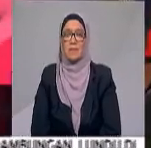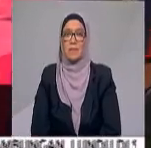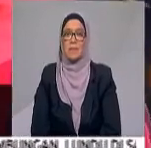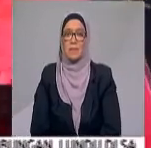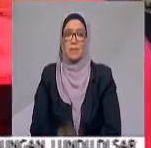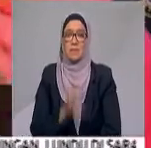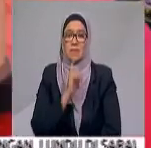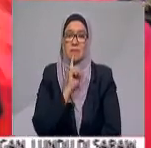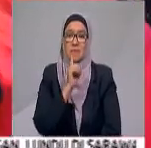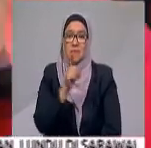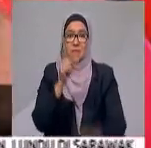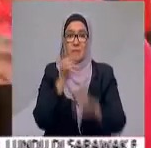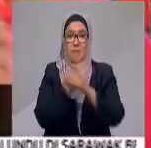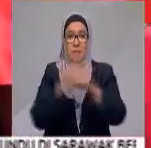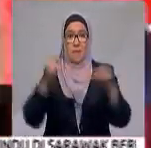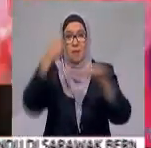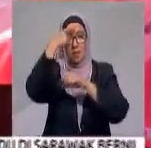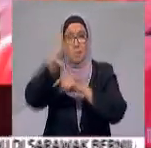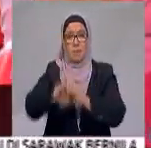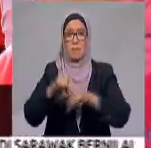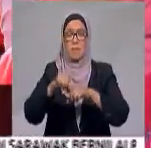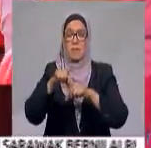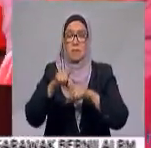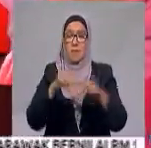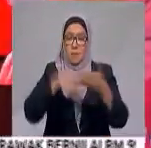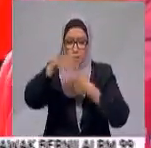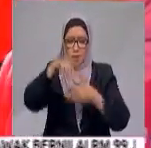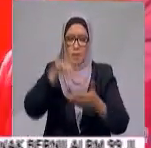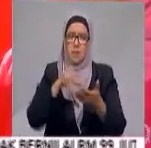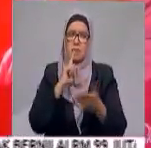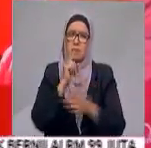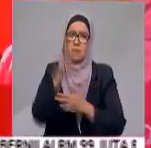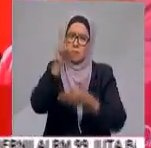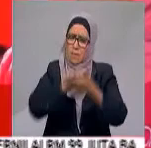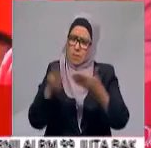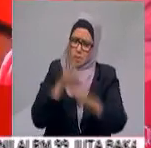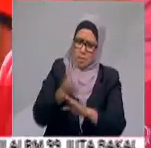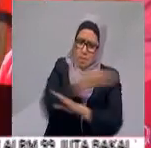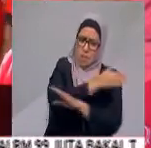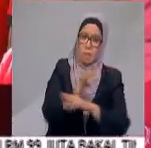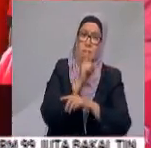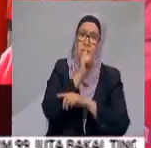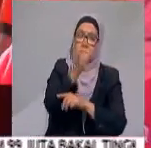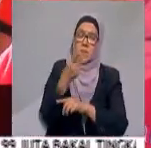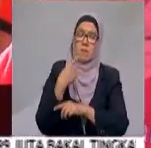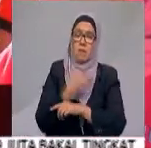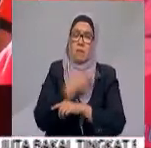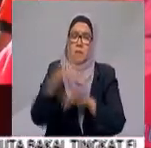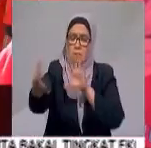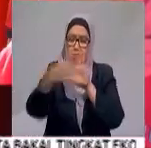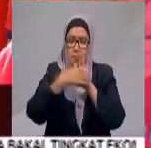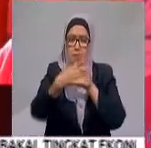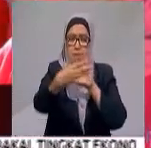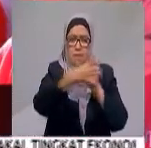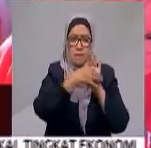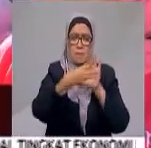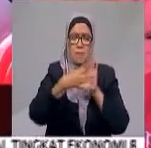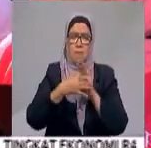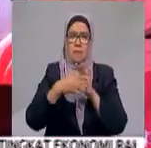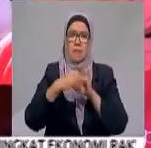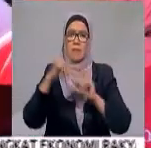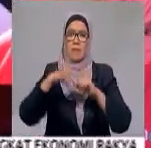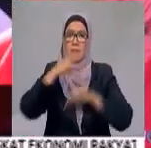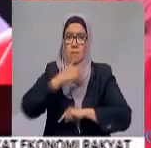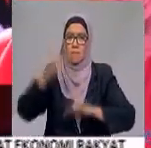Sebetulnya persiapan untuk rencana ini dua minggu yang lalu, tapi benar-benar kita gabungan panitia antara IPMI dan Aisyia bertemu